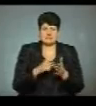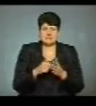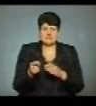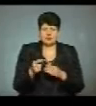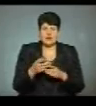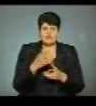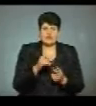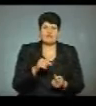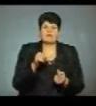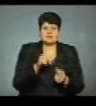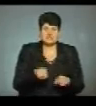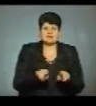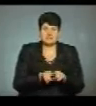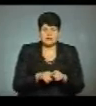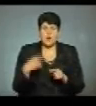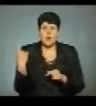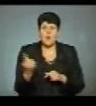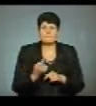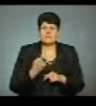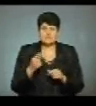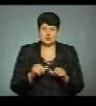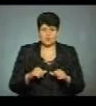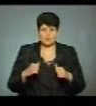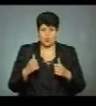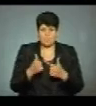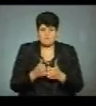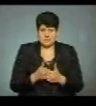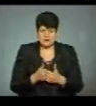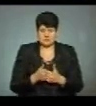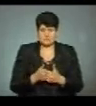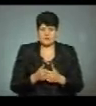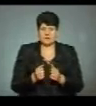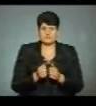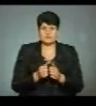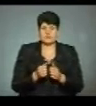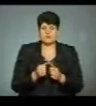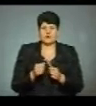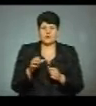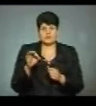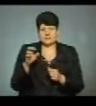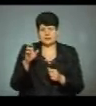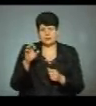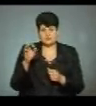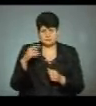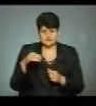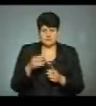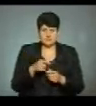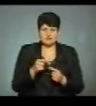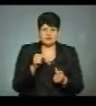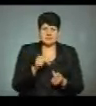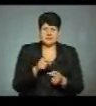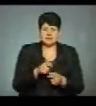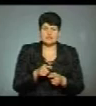вони визначені і також обласною комісією при департаменті охорони здоров'я облдержадміністрації, і вони визнані